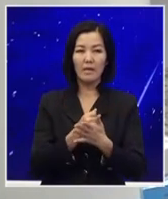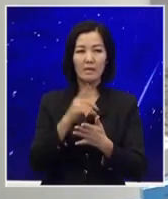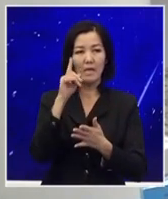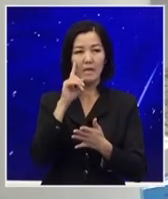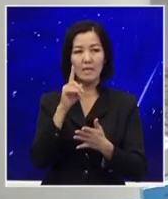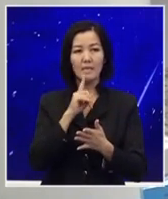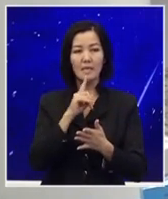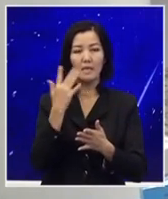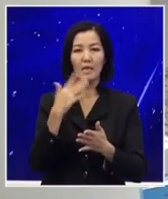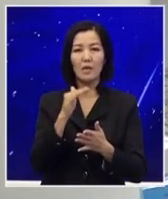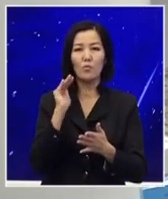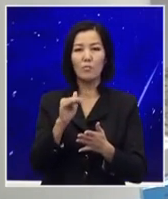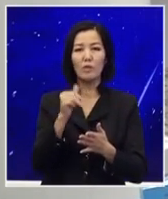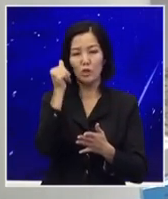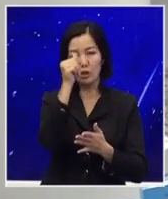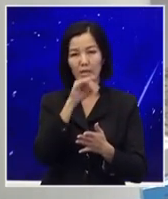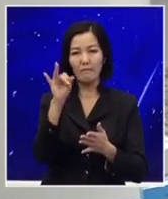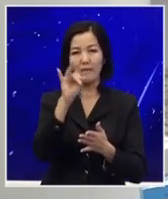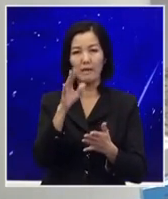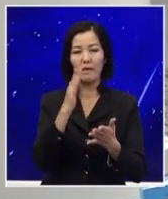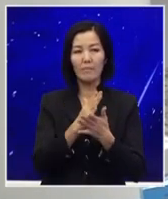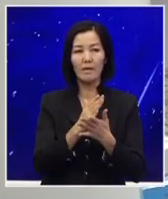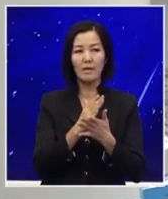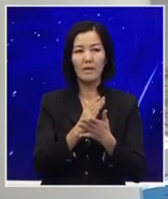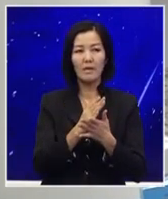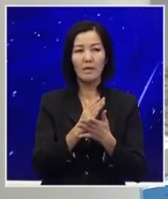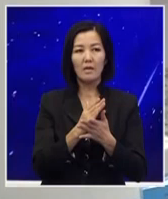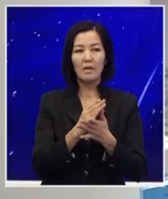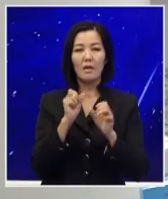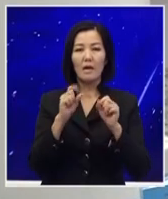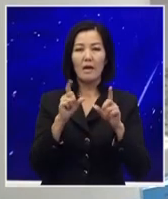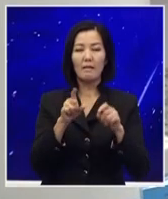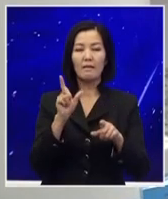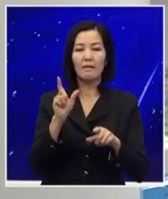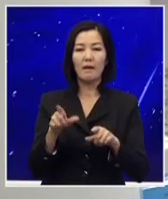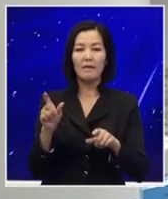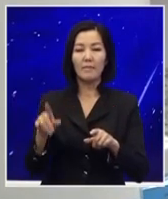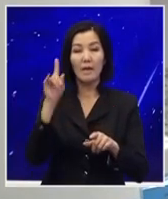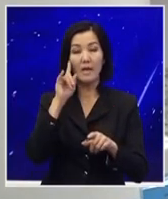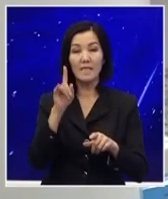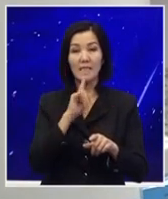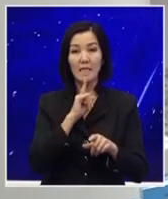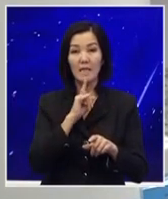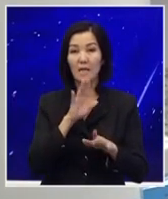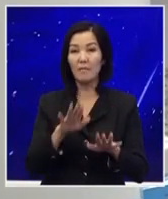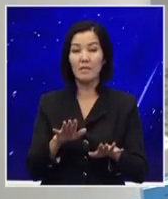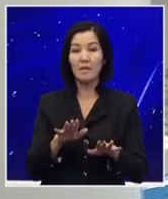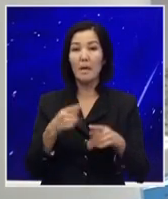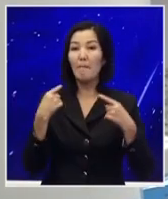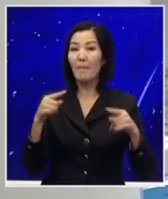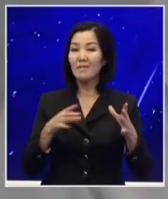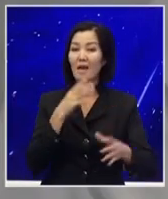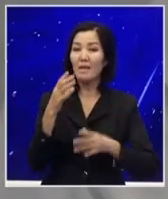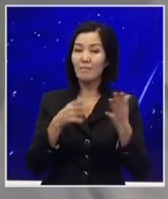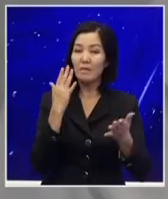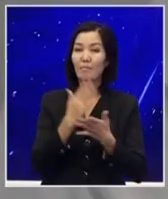табылып жатқан 50000 жылдық тарихы бар екен. Яғни алтын адамдар тек қана Қазақстанда жатқан жоқ, ол бүкіл